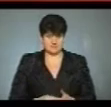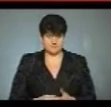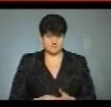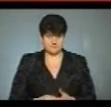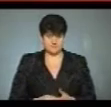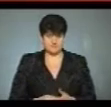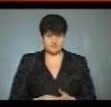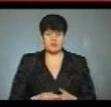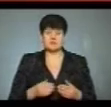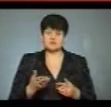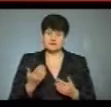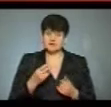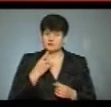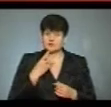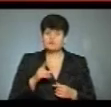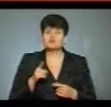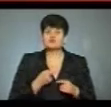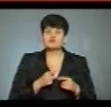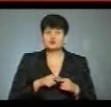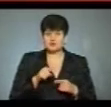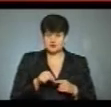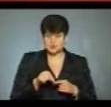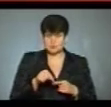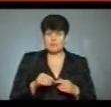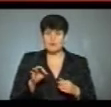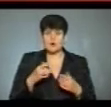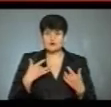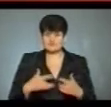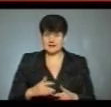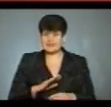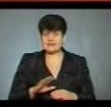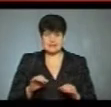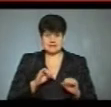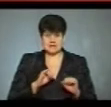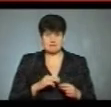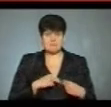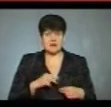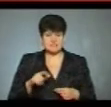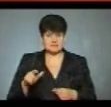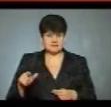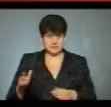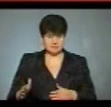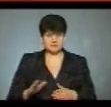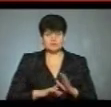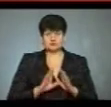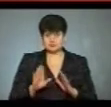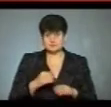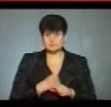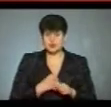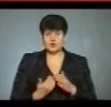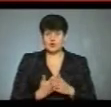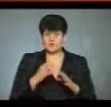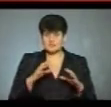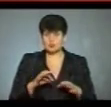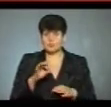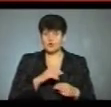подивимося, що з цього приводу про звільнення і незахищеність працівників, якщо все-таки вступить в дію новий закон про